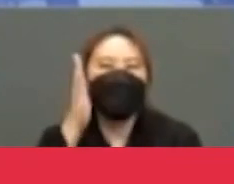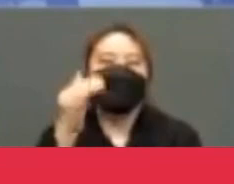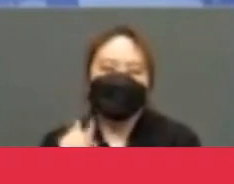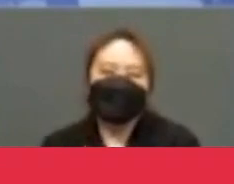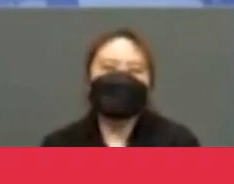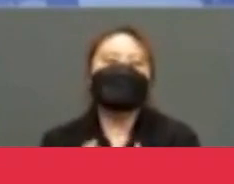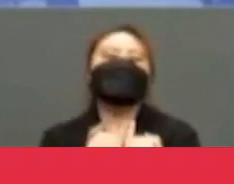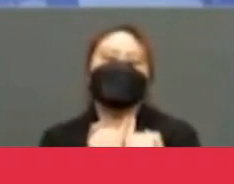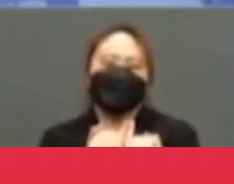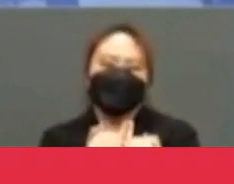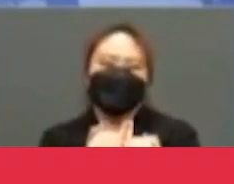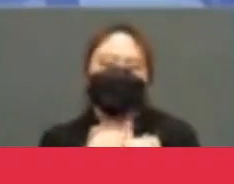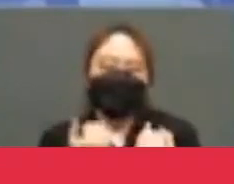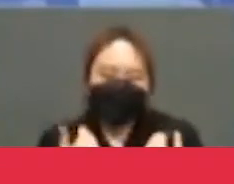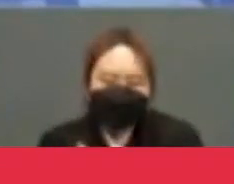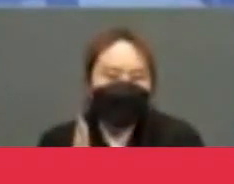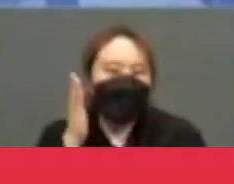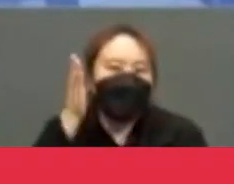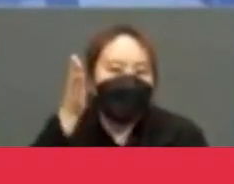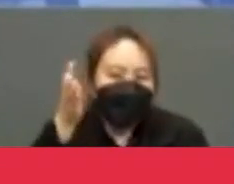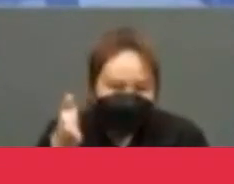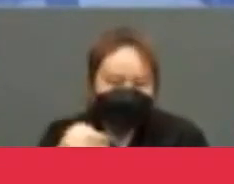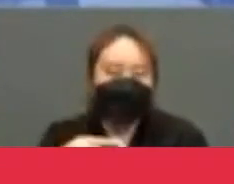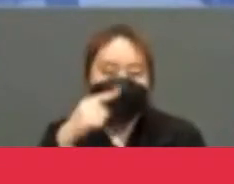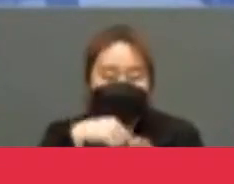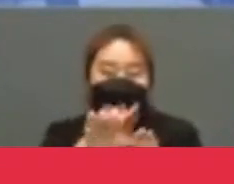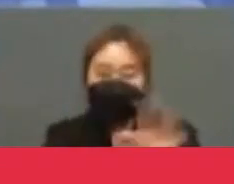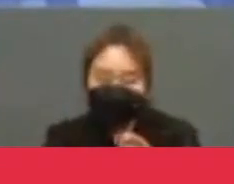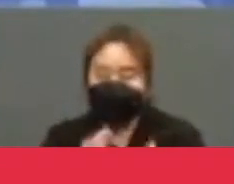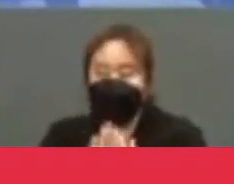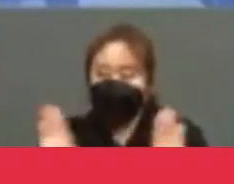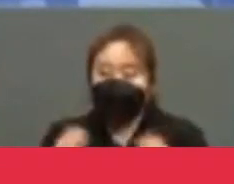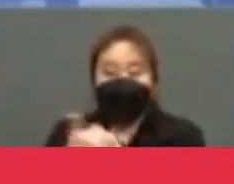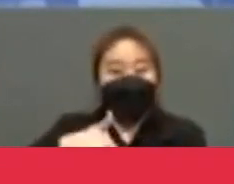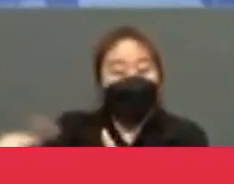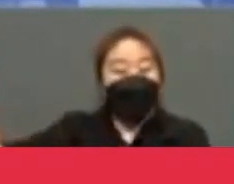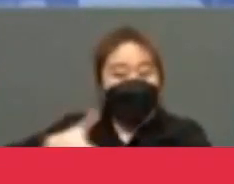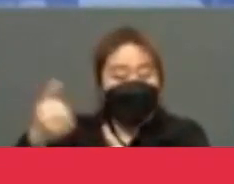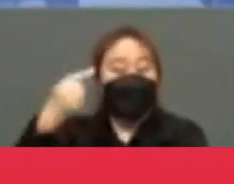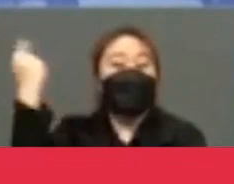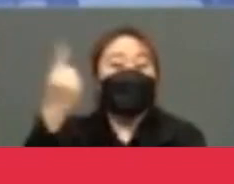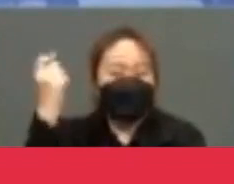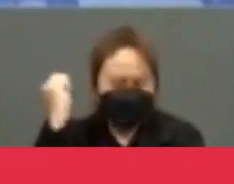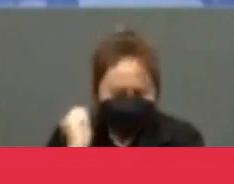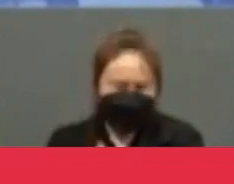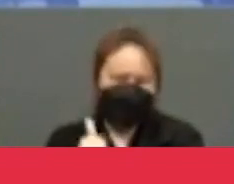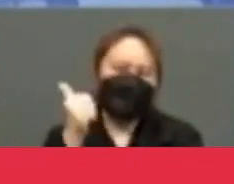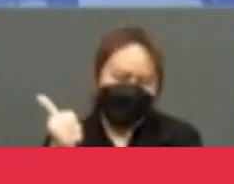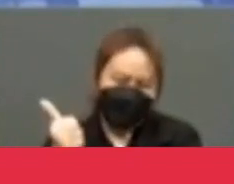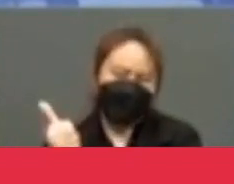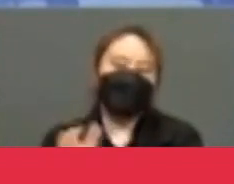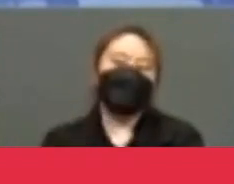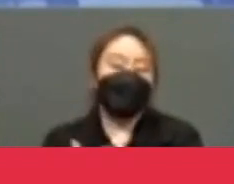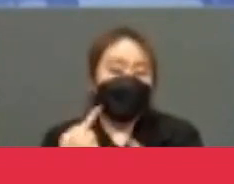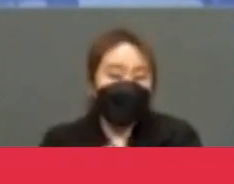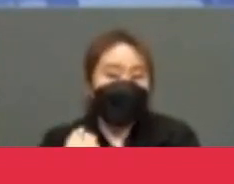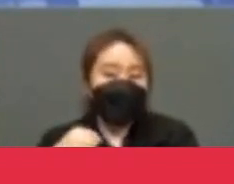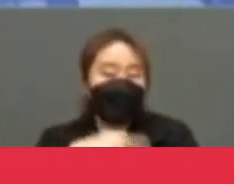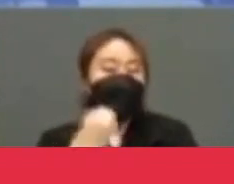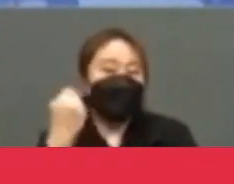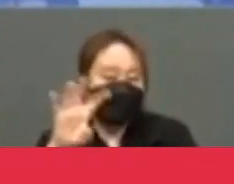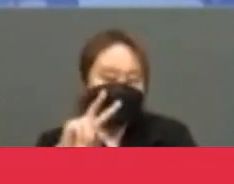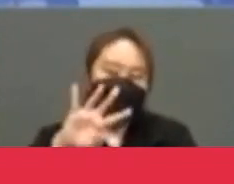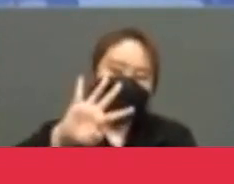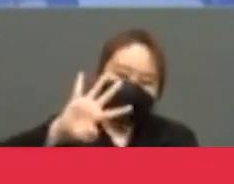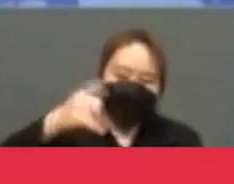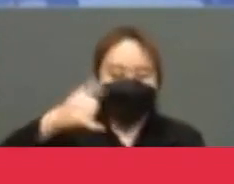แรงงานเข็นผักผลไม้ในตลาดลักษณะเป็นทั้งคนไทยและแรงงานต่างด้าวซึ่งกรมควบคุมโรคพยายามติดตามว่าจะ